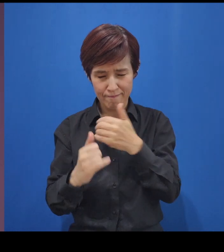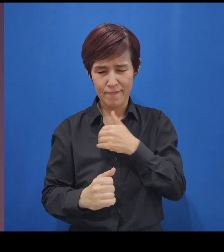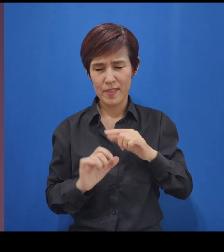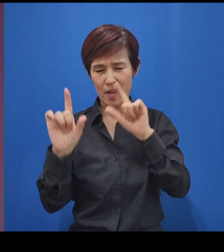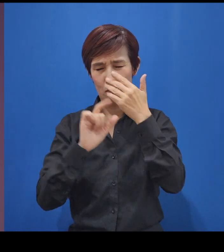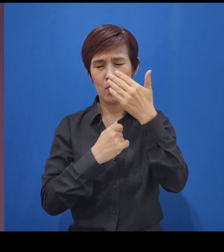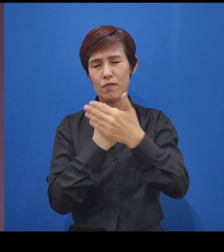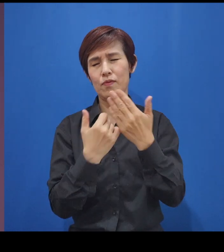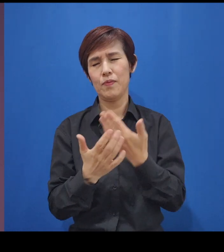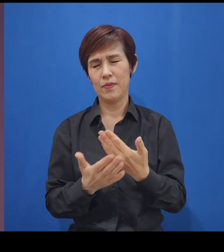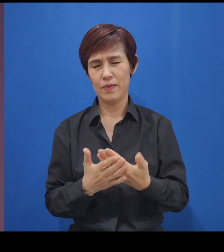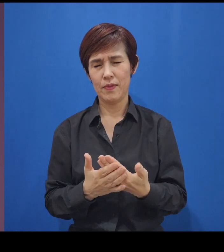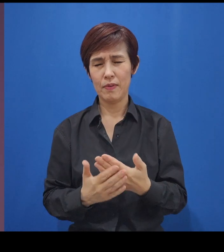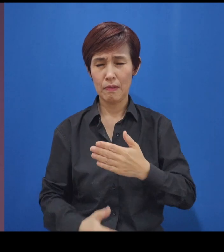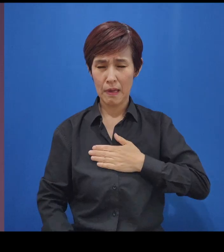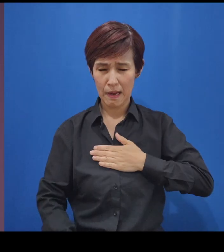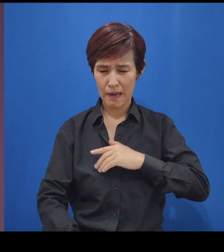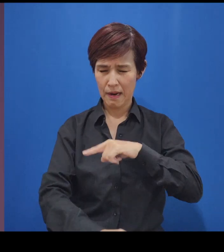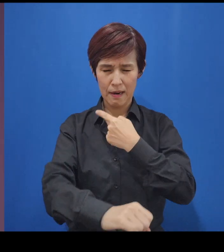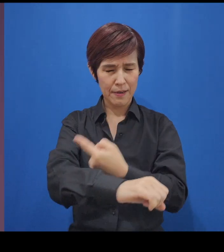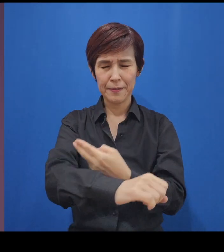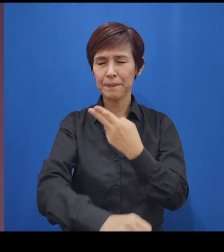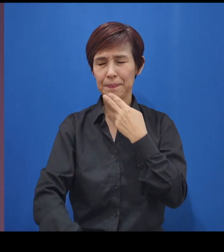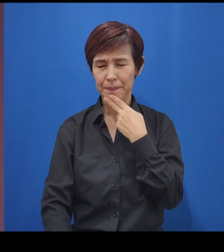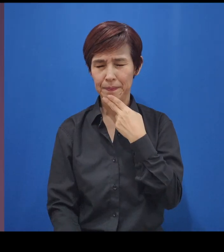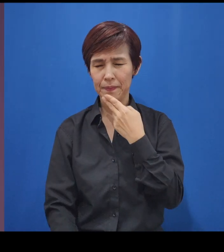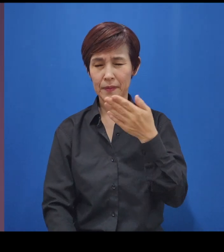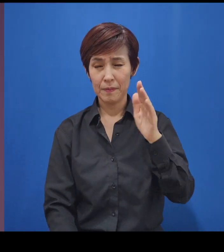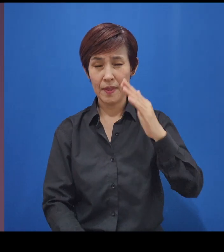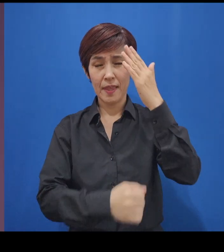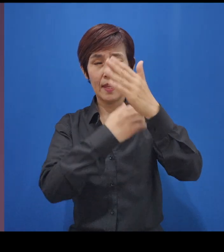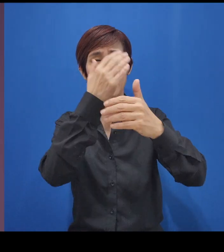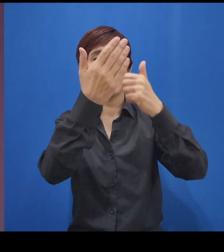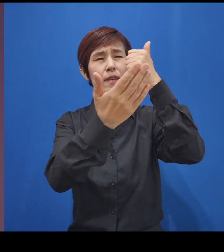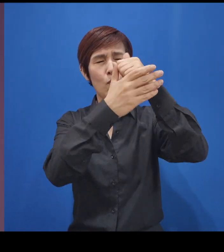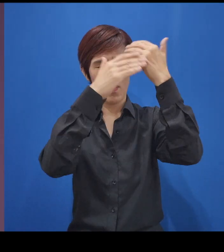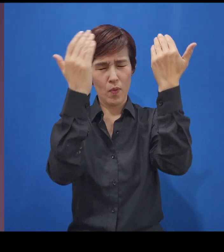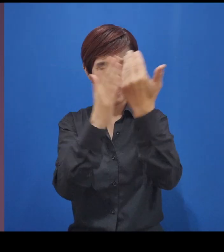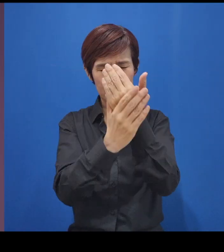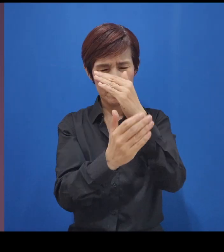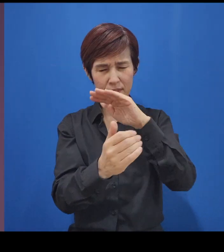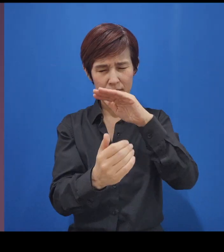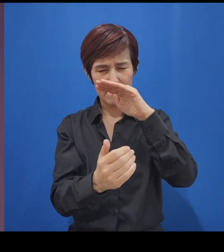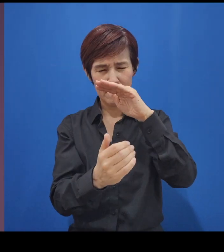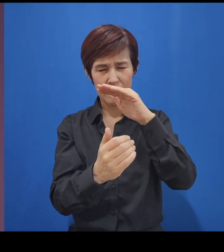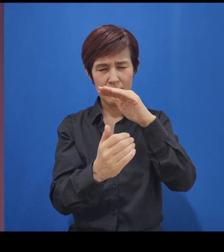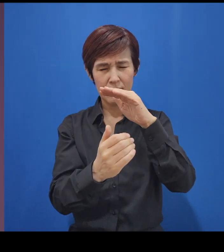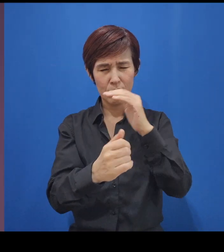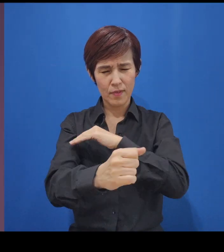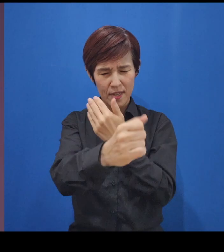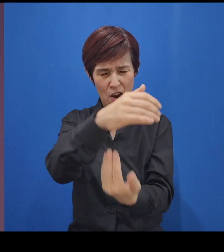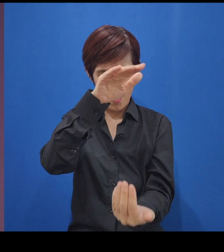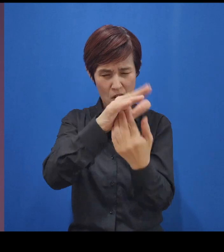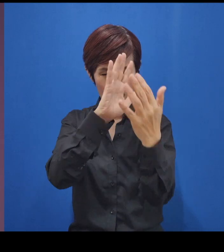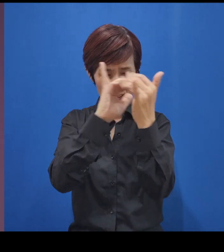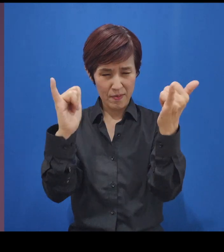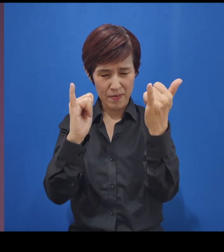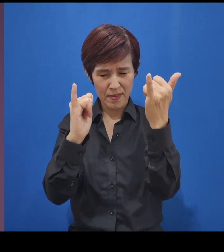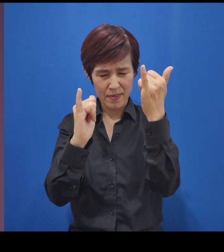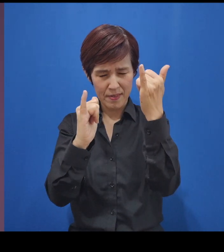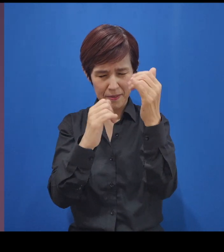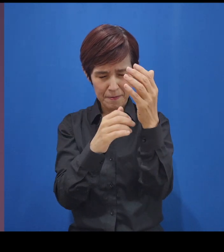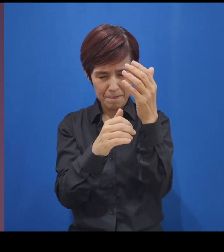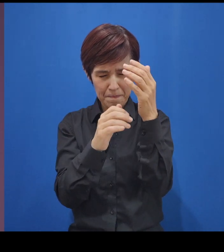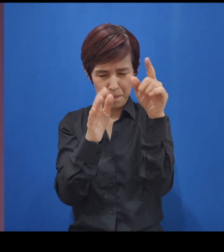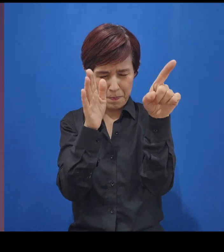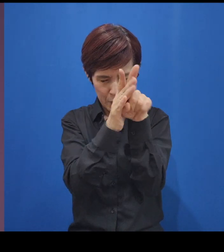도와주시옵소서. 나는 능력이 없지만은 하늘과 땅의 모든 권세를 가지신 분께 내 손 하나 올려놓을